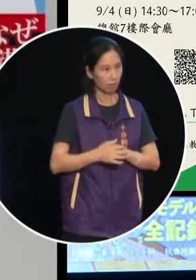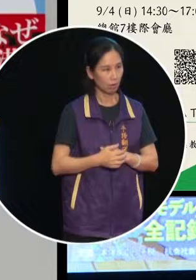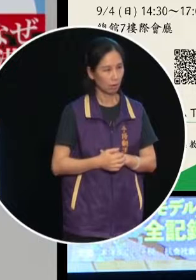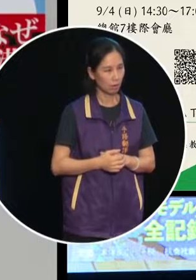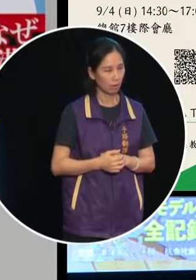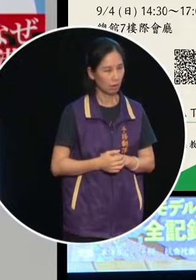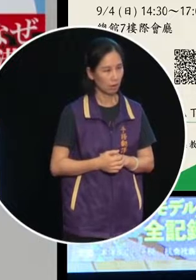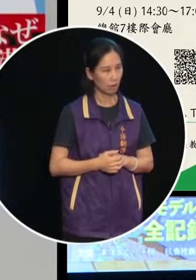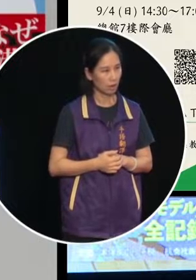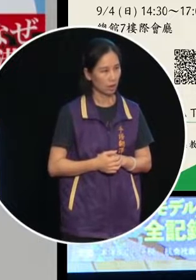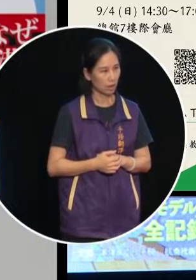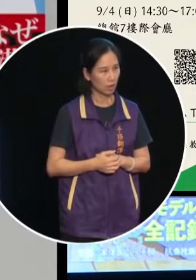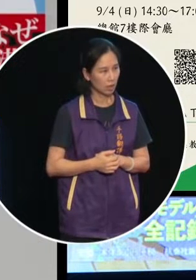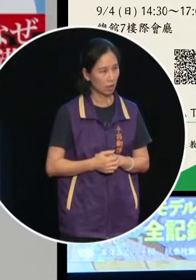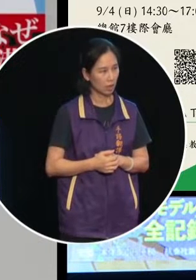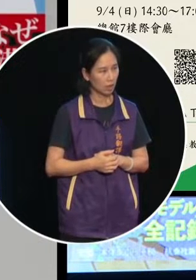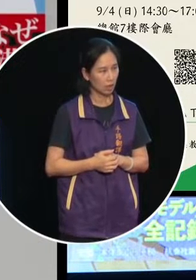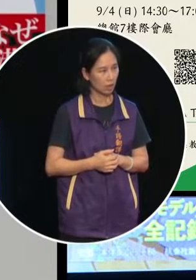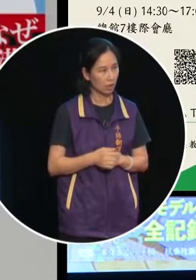兰，那乌克兰